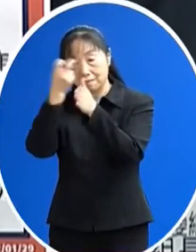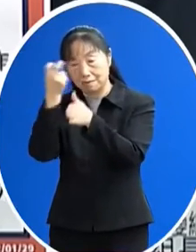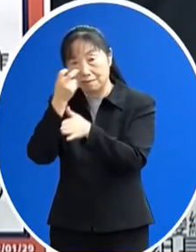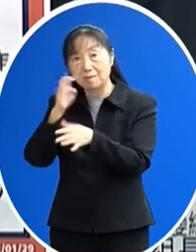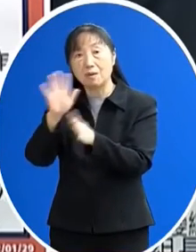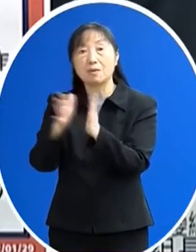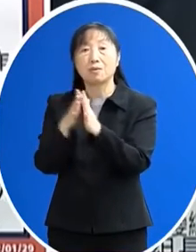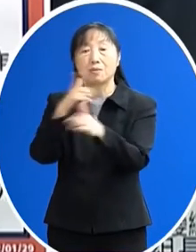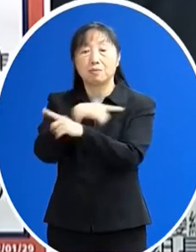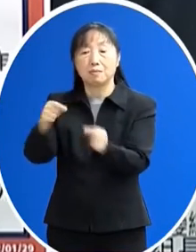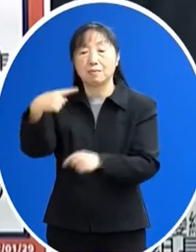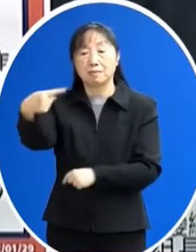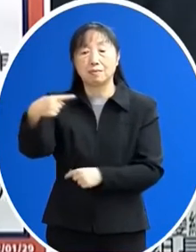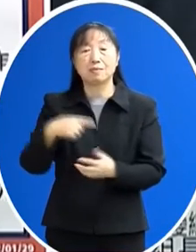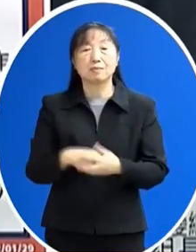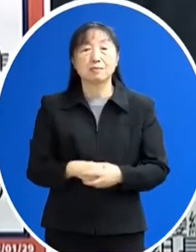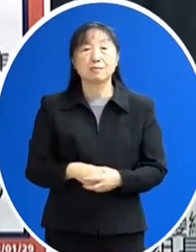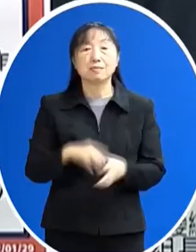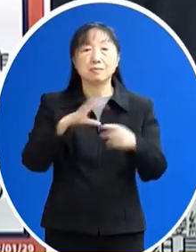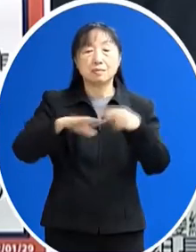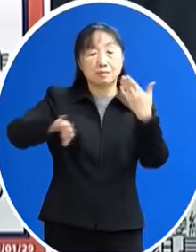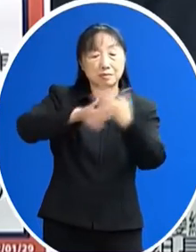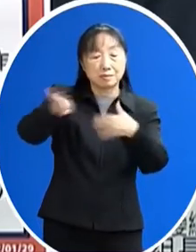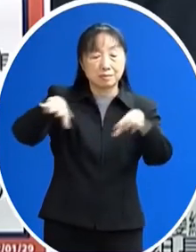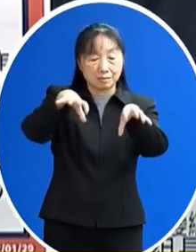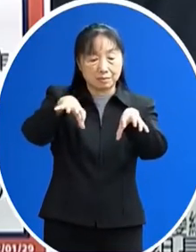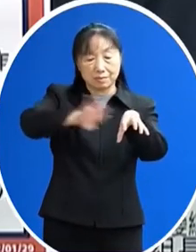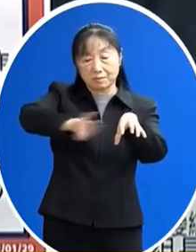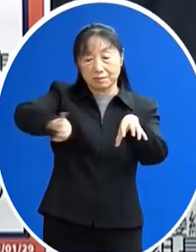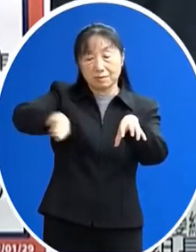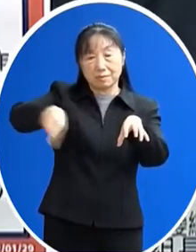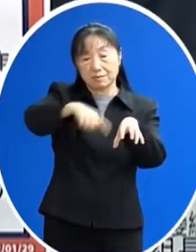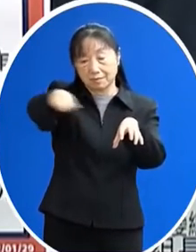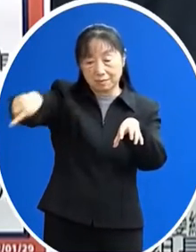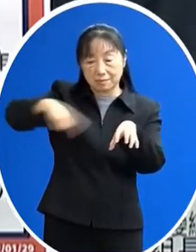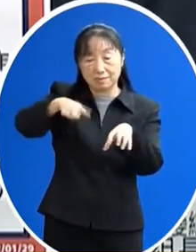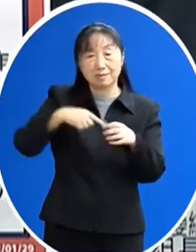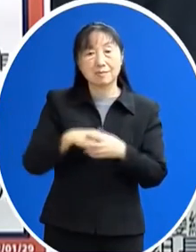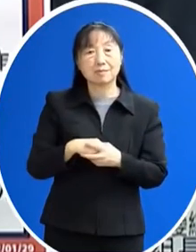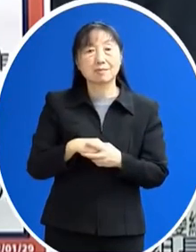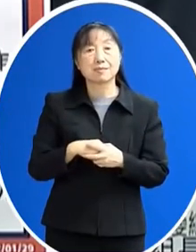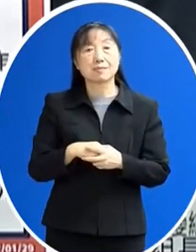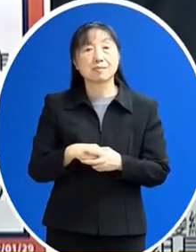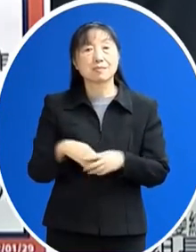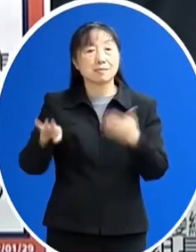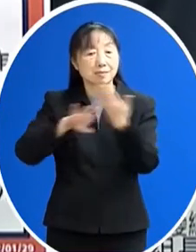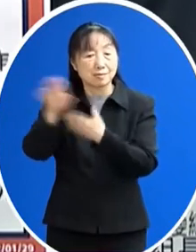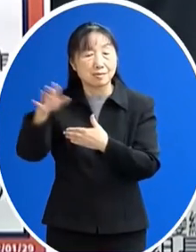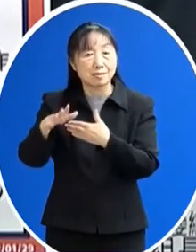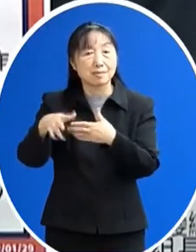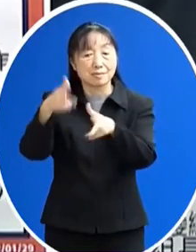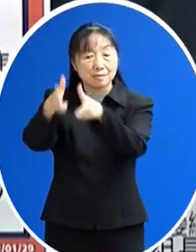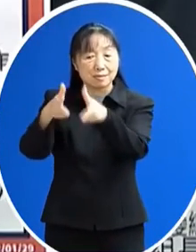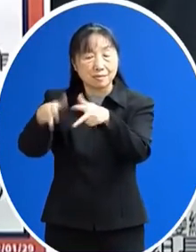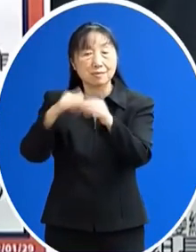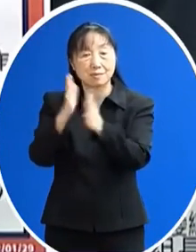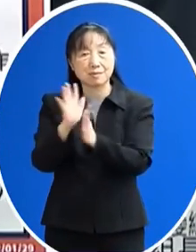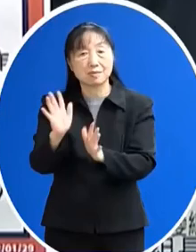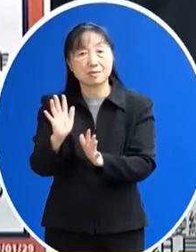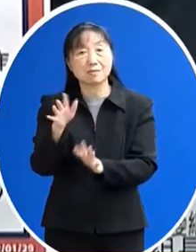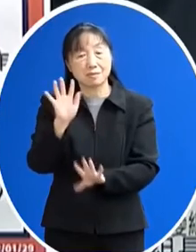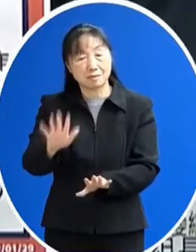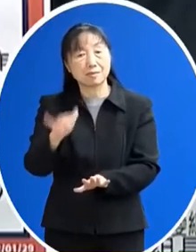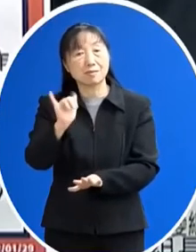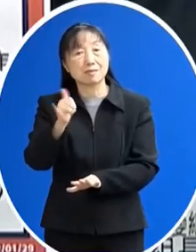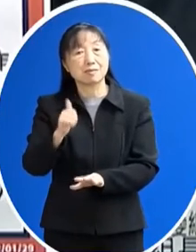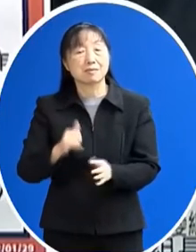性，那所以这个外围嘉职园区外围的部分，那其他的厂区看起来是目前是风险